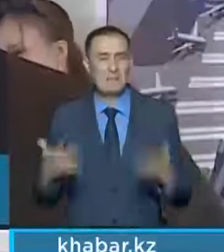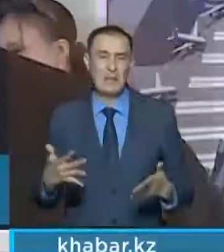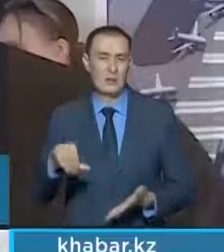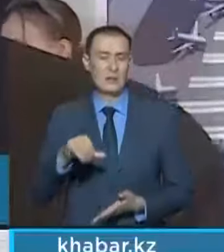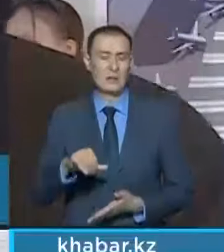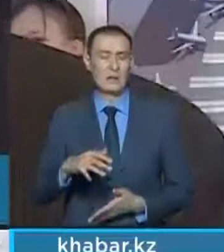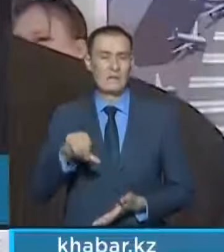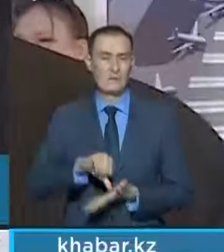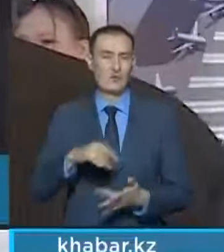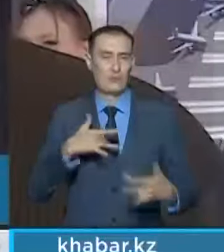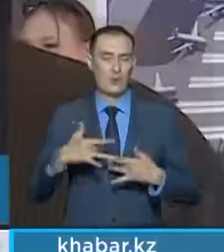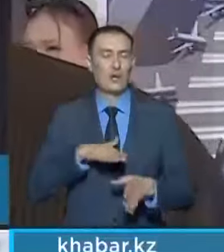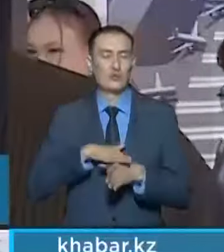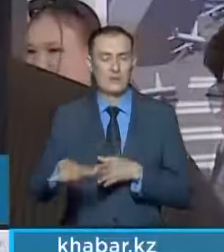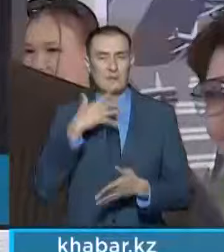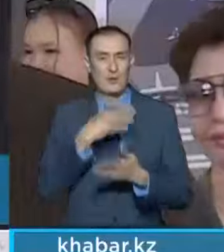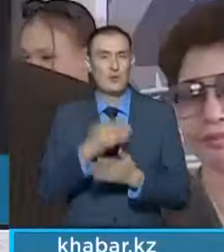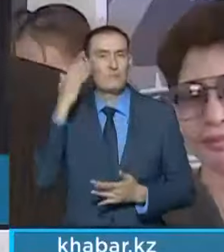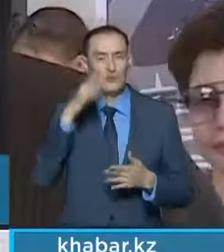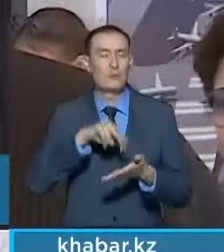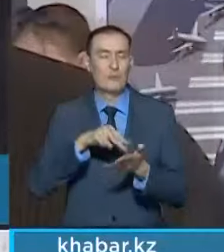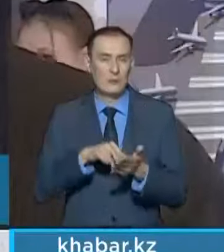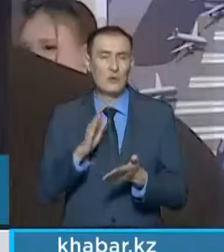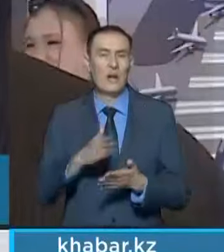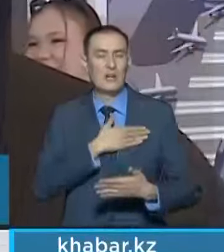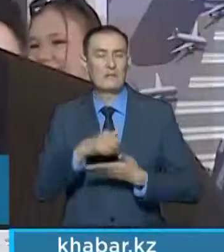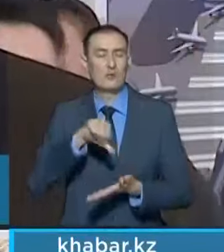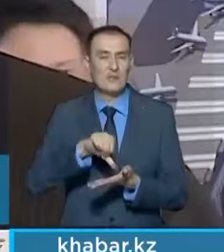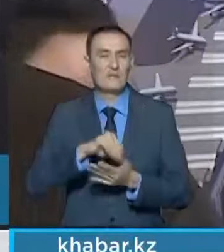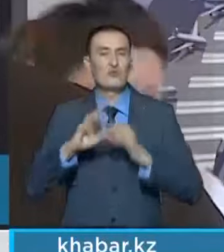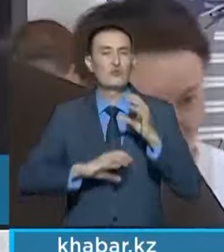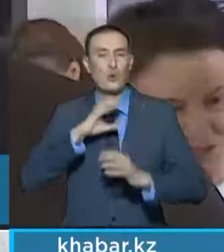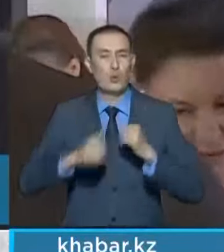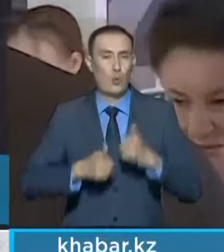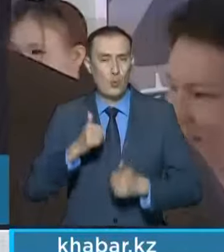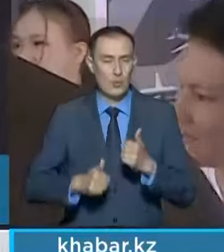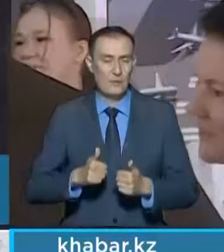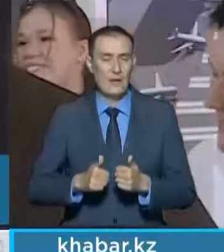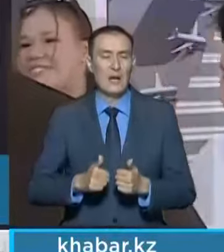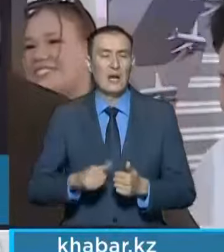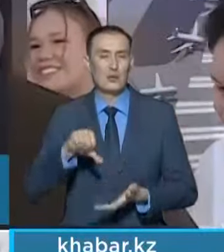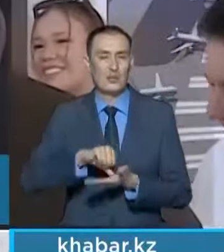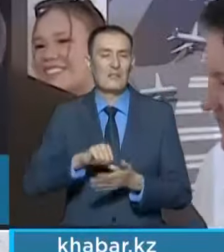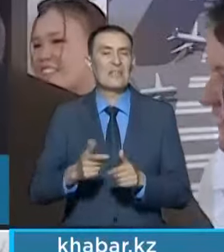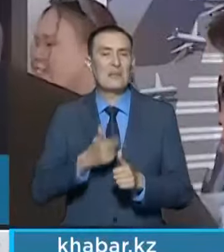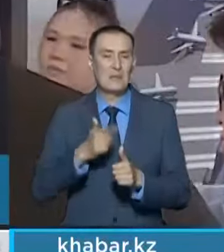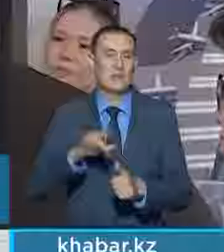выложиться. Сейчас думаю, что осуществил свою мечту. Дальше планирую активно принимать участие в международных конкурсах от имени Казахстана.